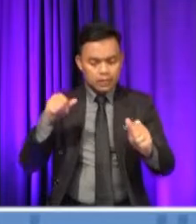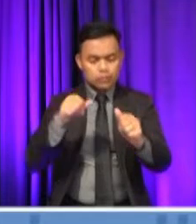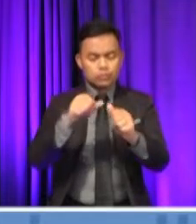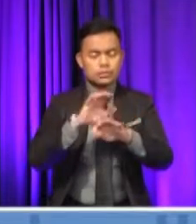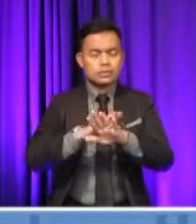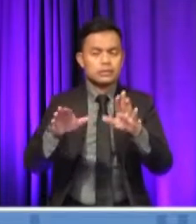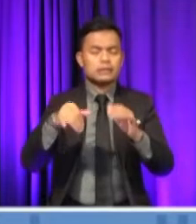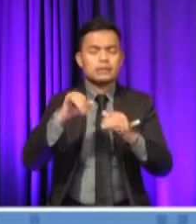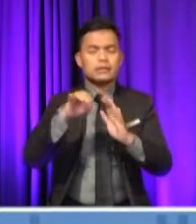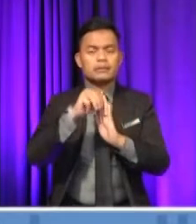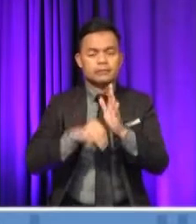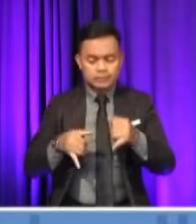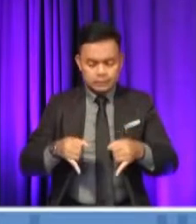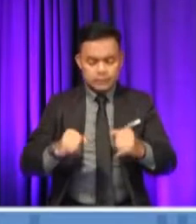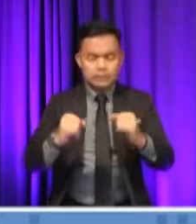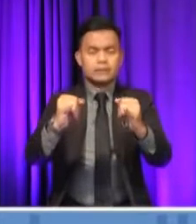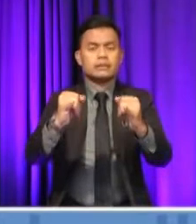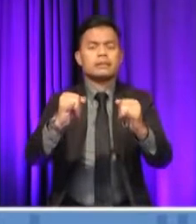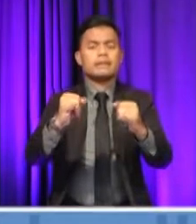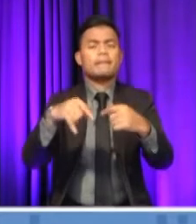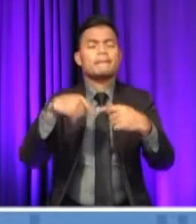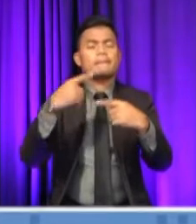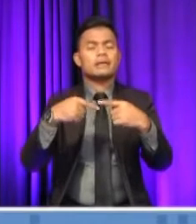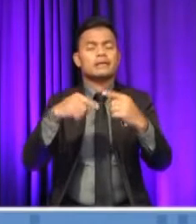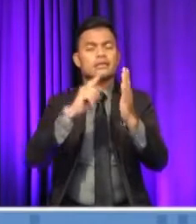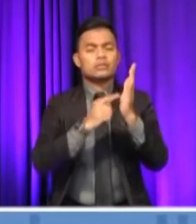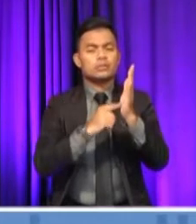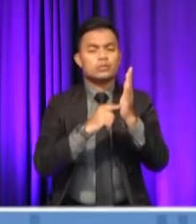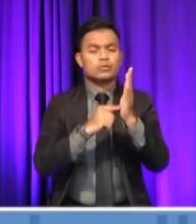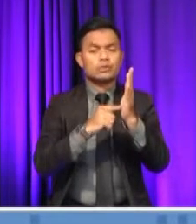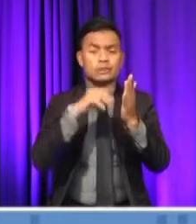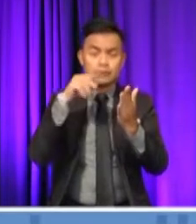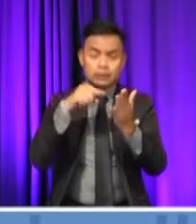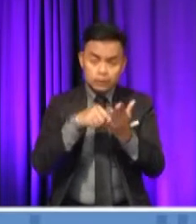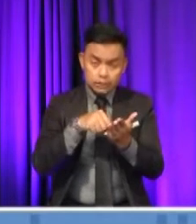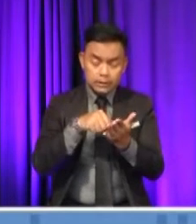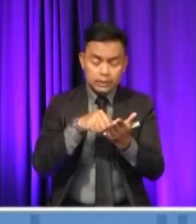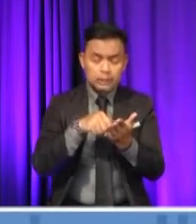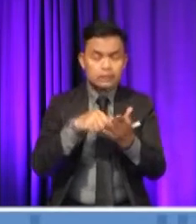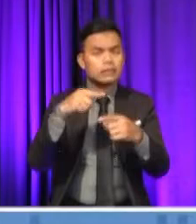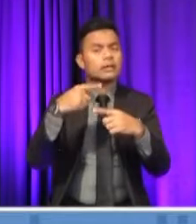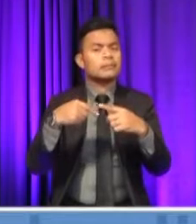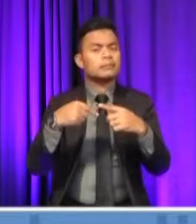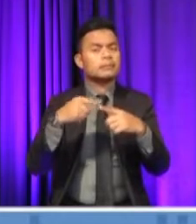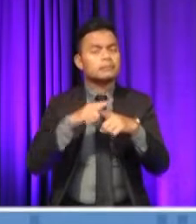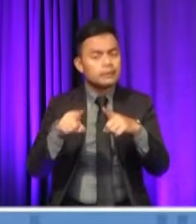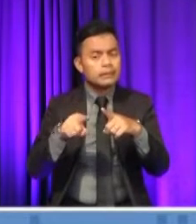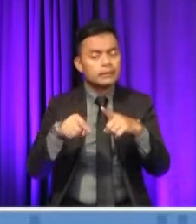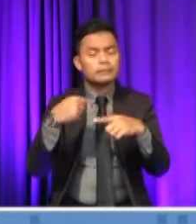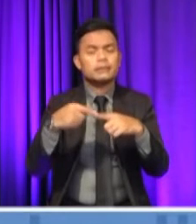Swiss ditekan. Kita tekan tapi arus tak mengalir. Bila punat dilepaskan, arus akan mengalir. Apa